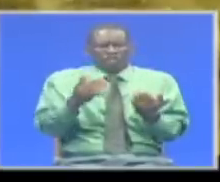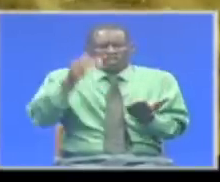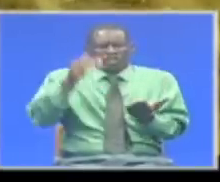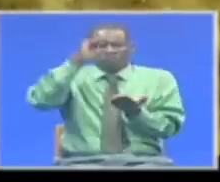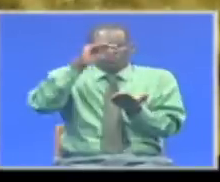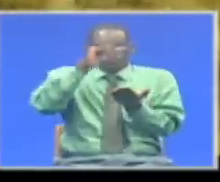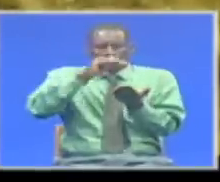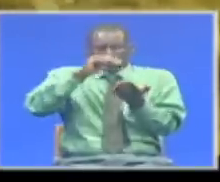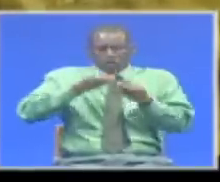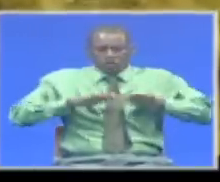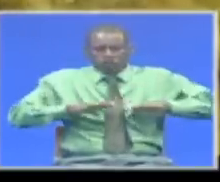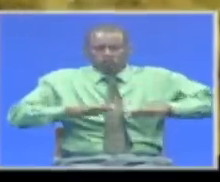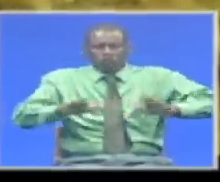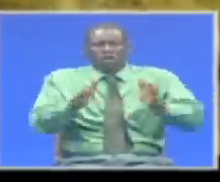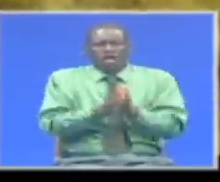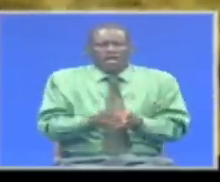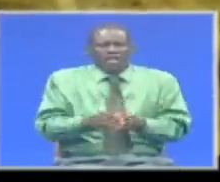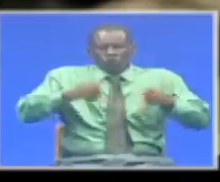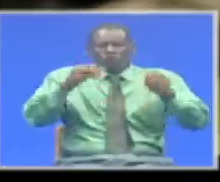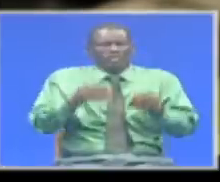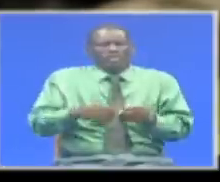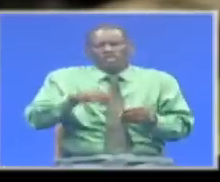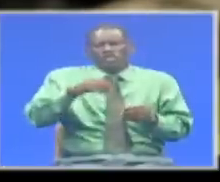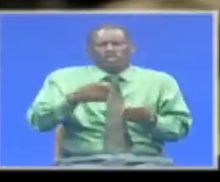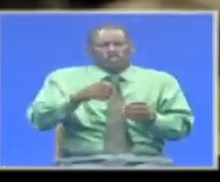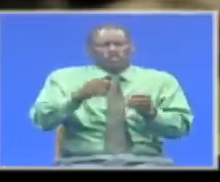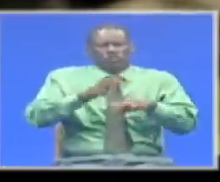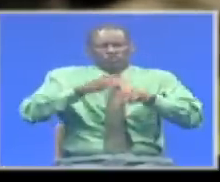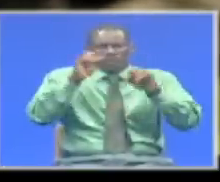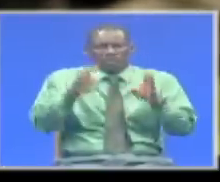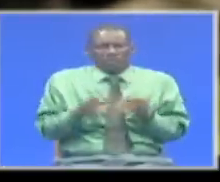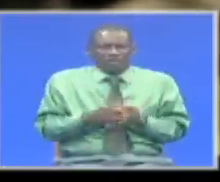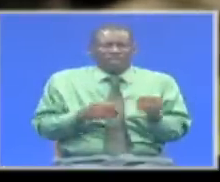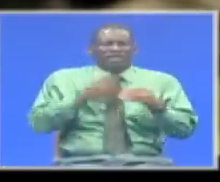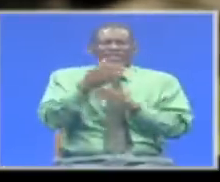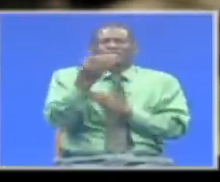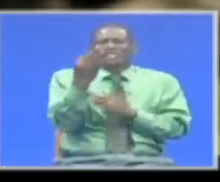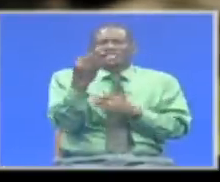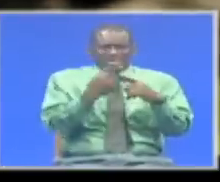in flow and much lower in quality. The next 3 years,